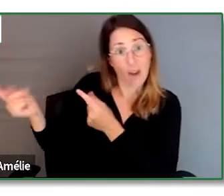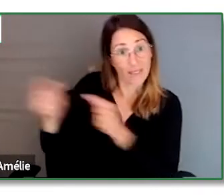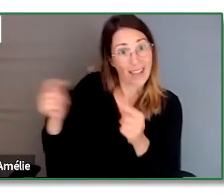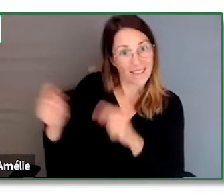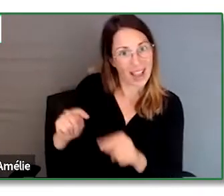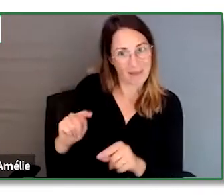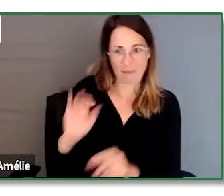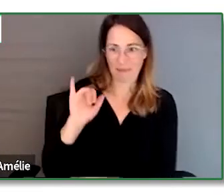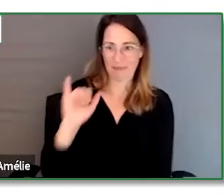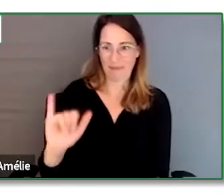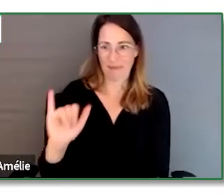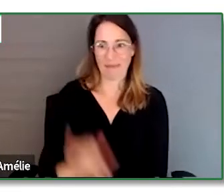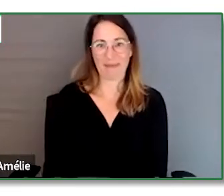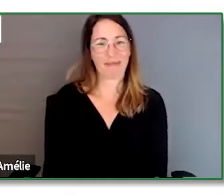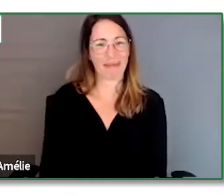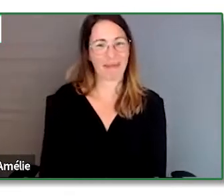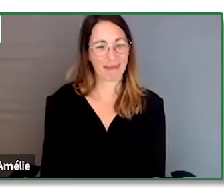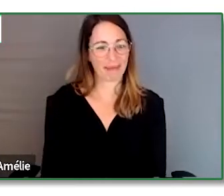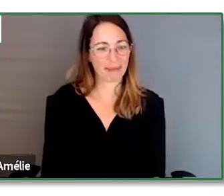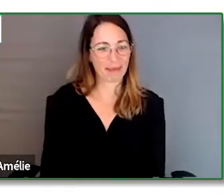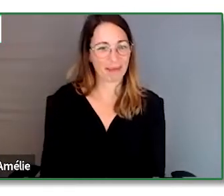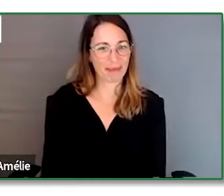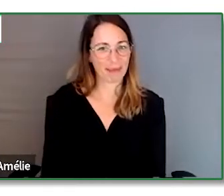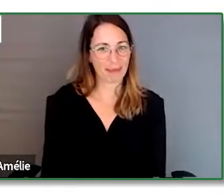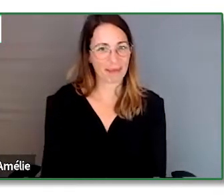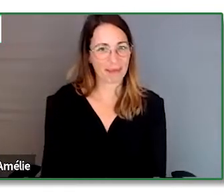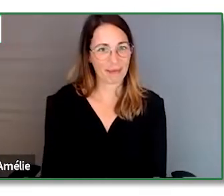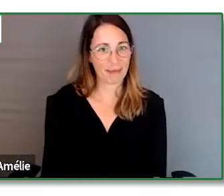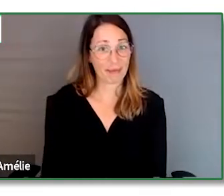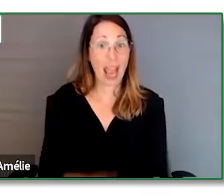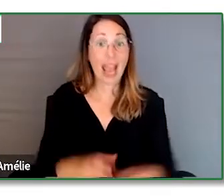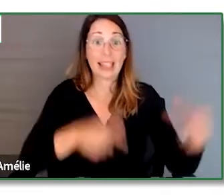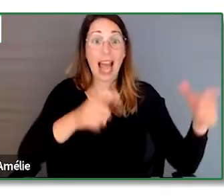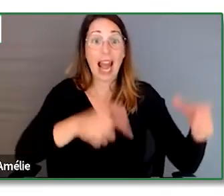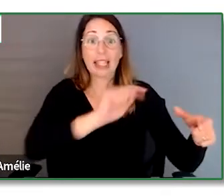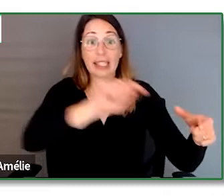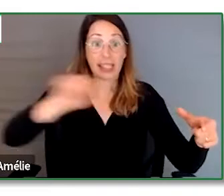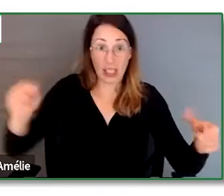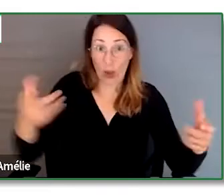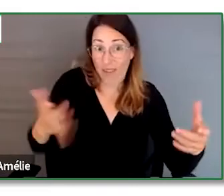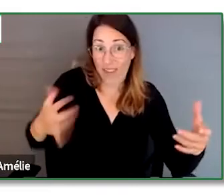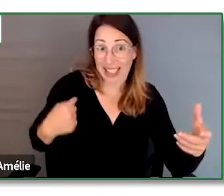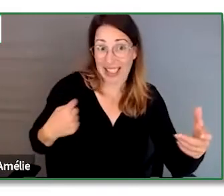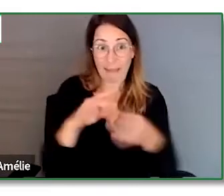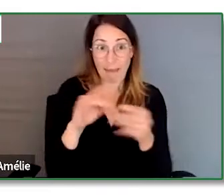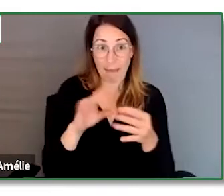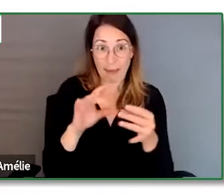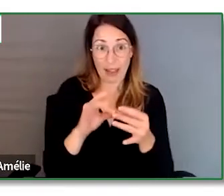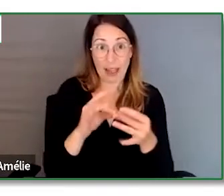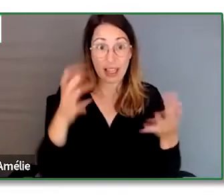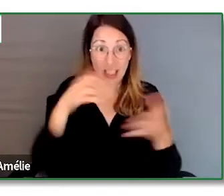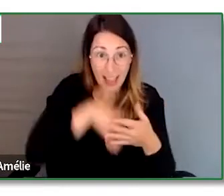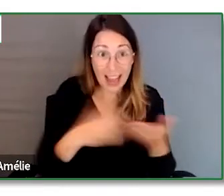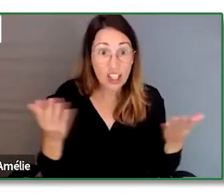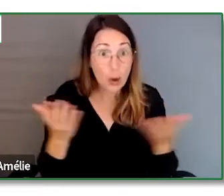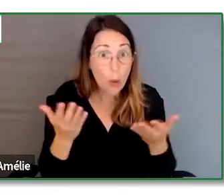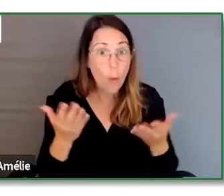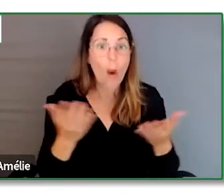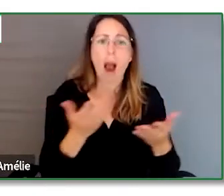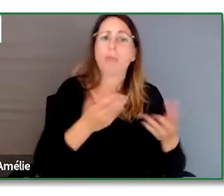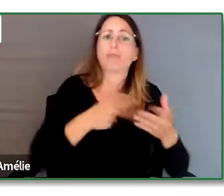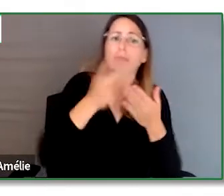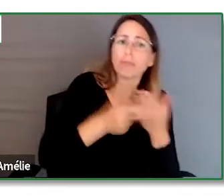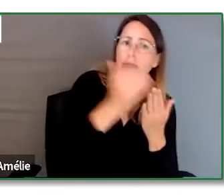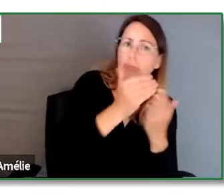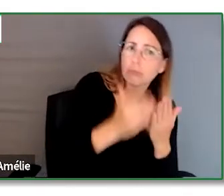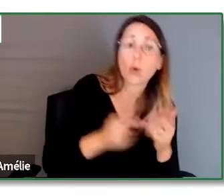Dans chacune de ces installations que je viens de vous décrire, nous avons des programmes et services pour les visiteurs. Il y